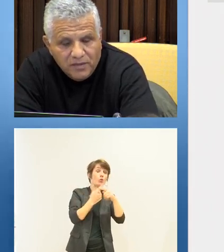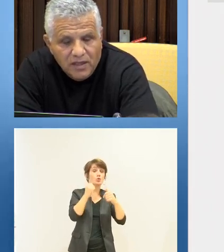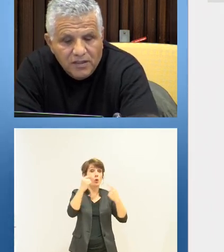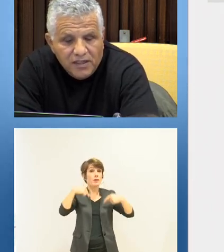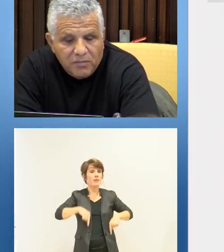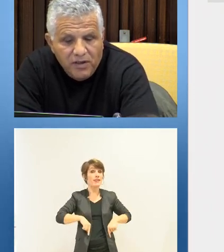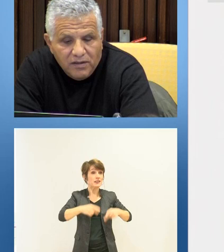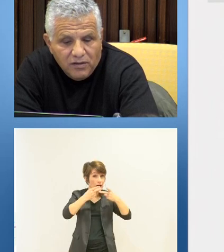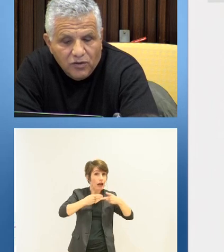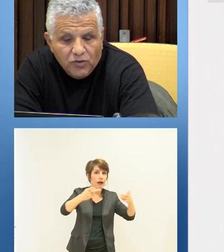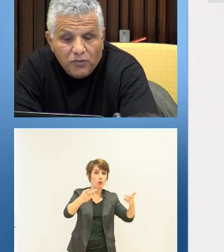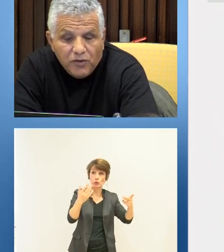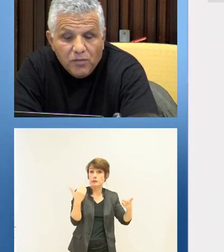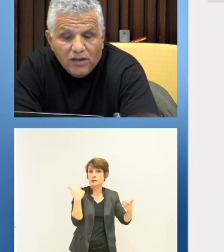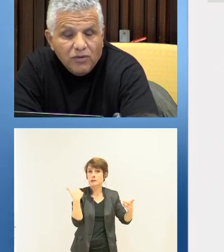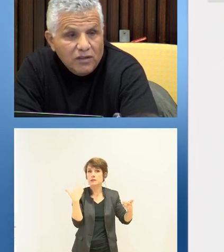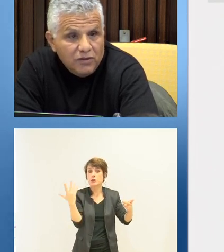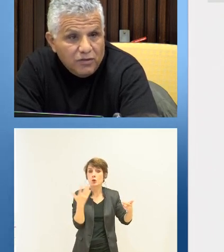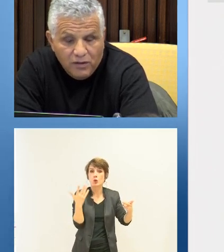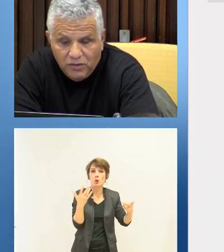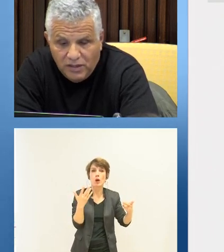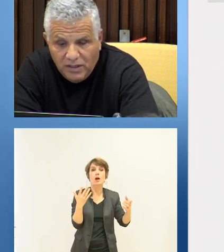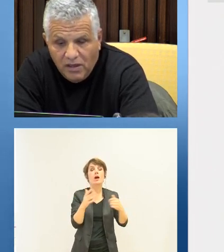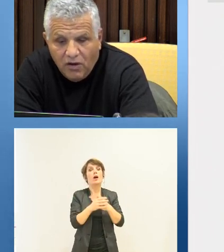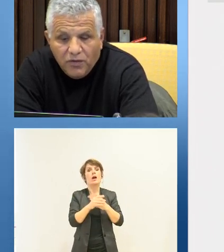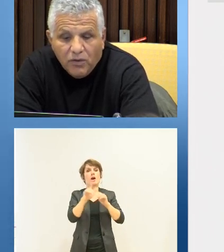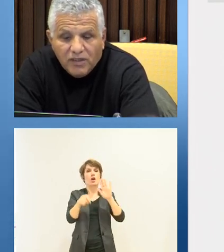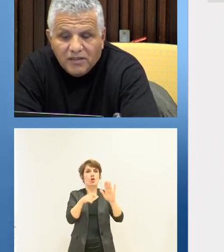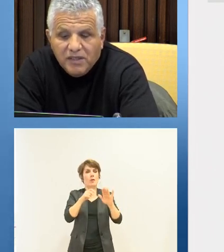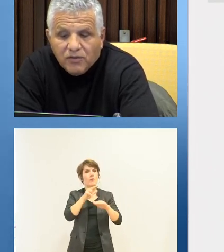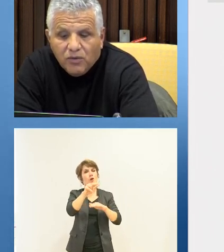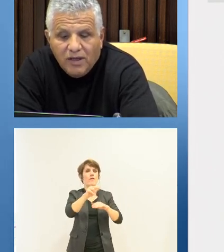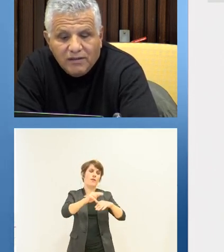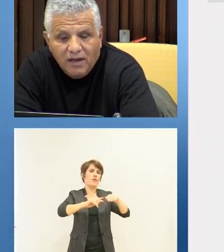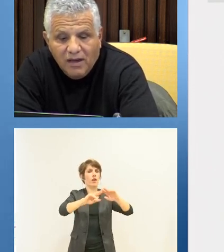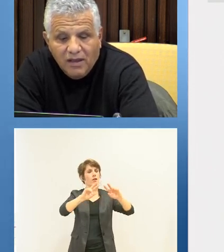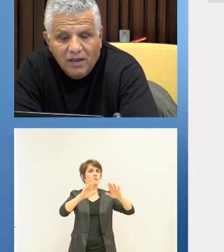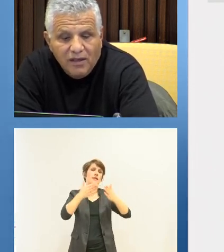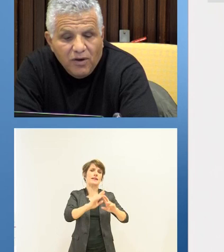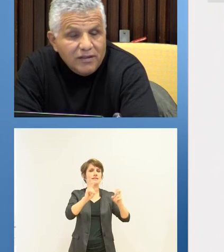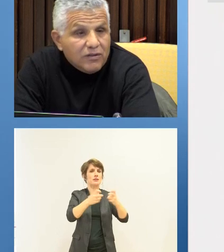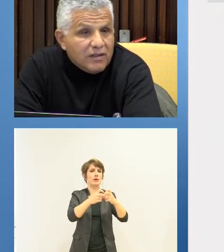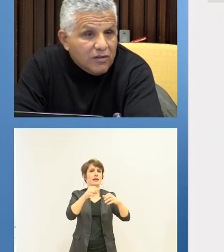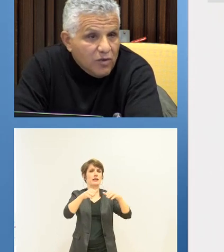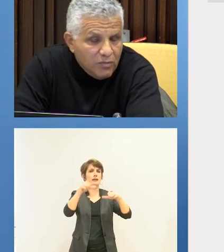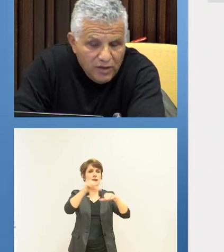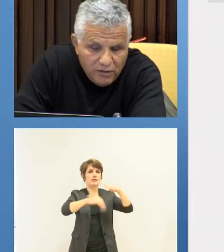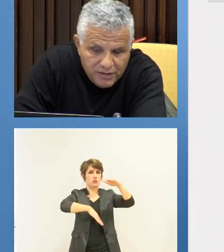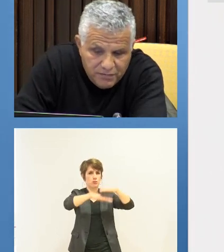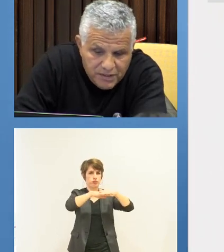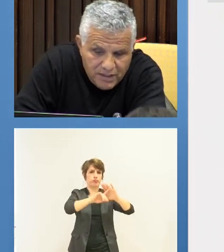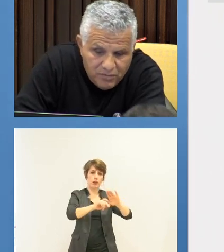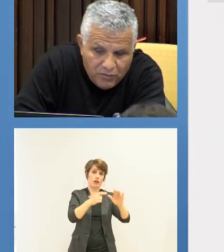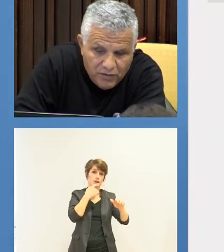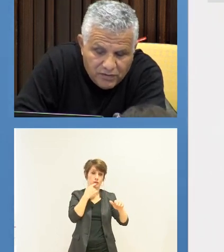qui explique que du fait du moratoire qui devrait coûter environ 4 milliards d'euros à l'état il y aura des recettes en moins pour les